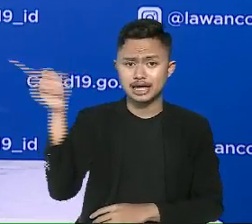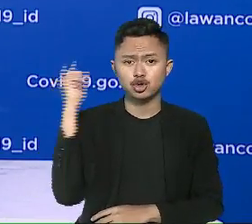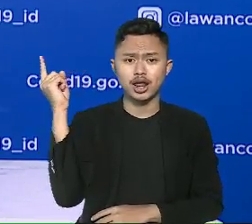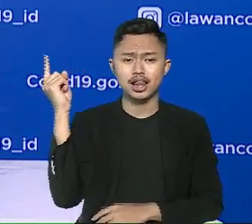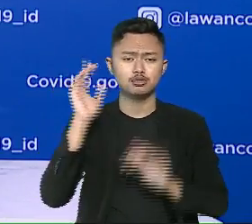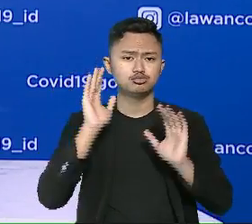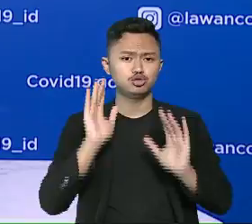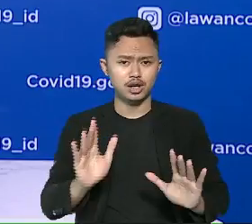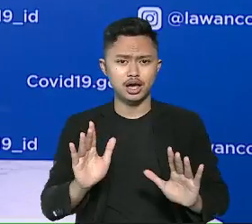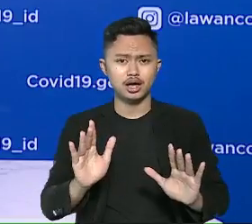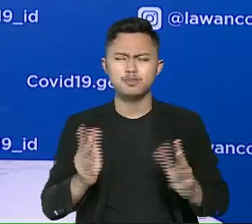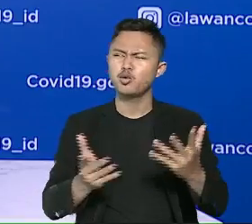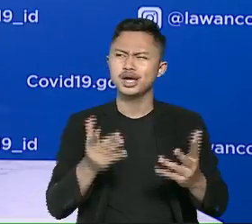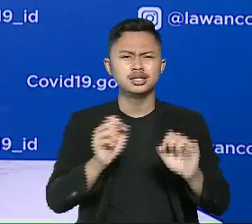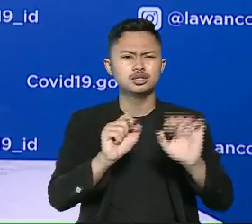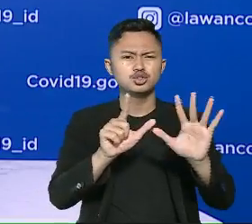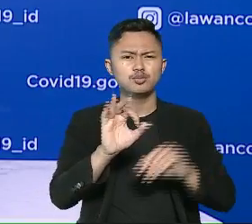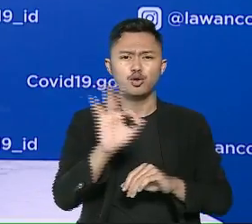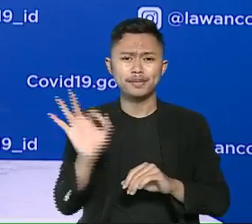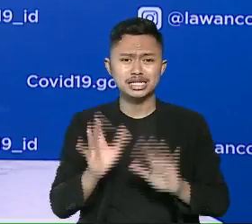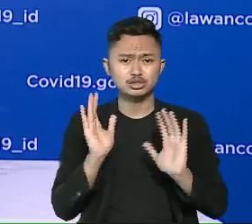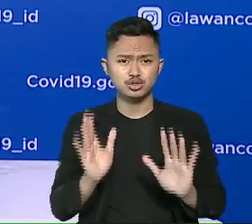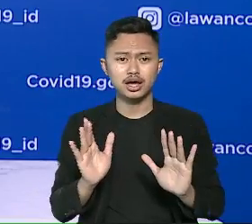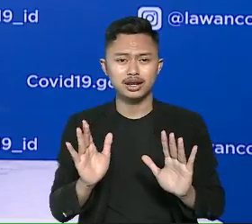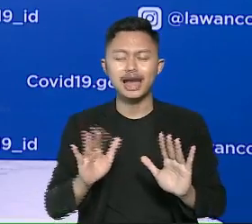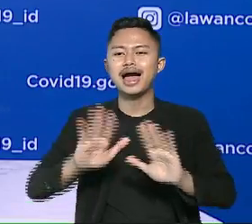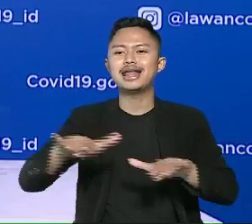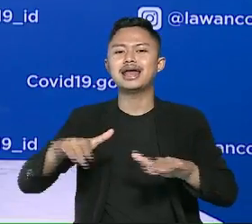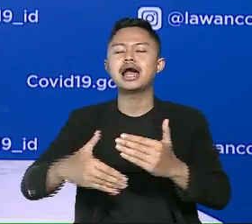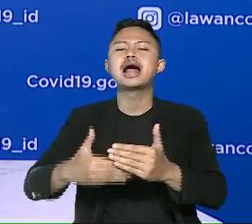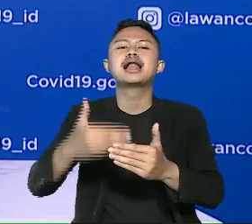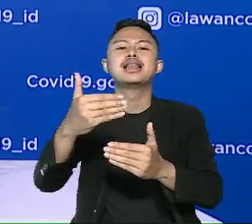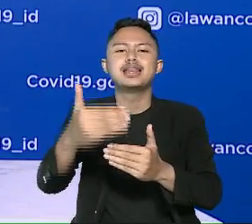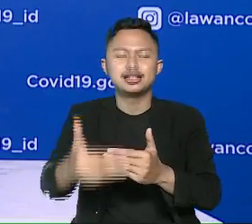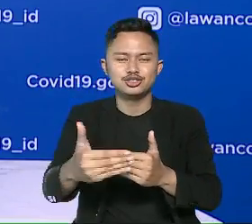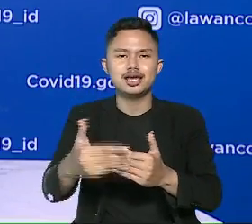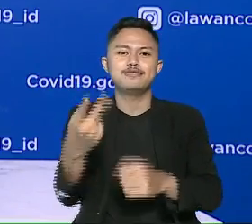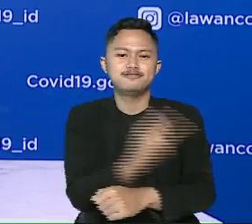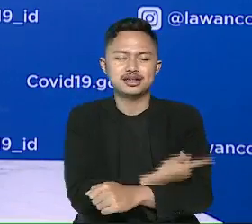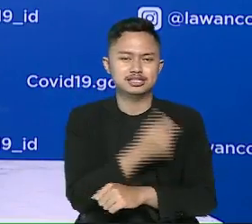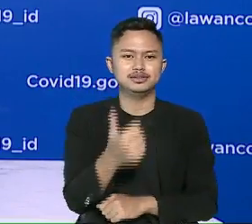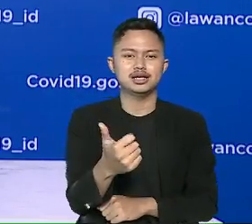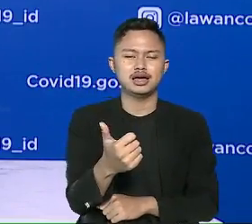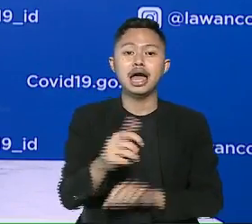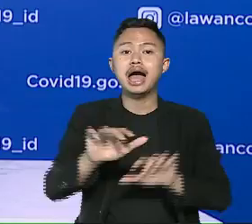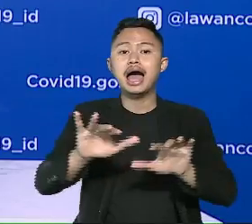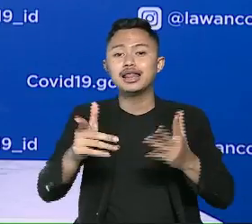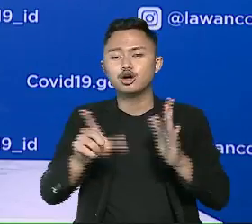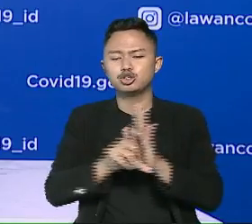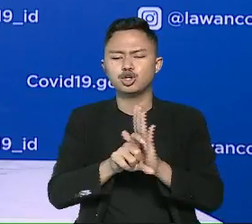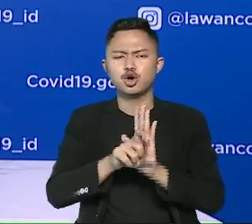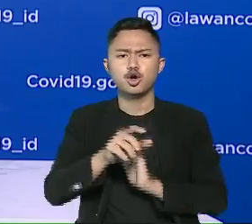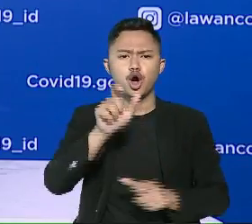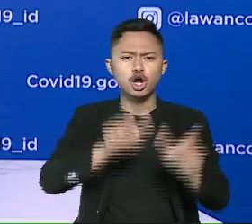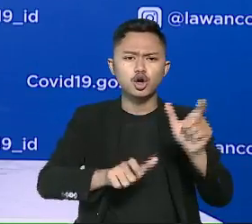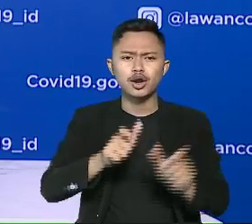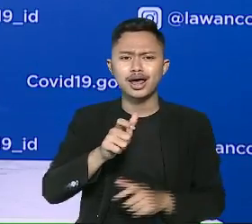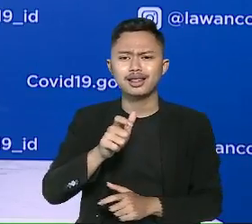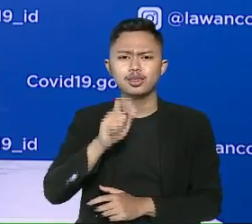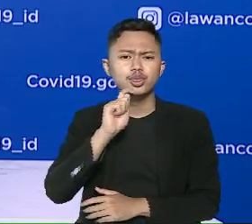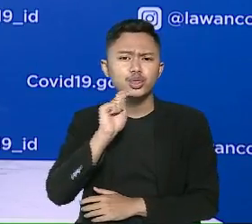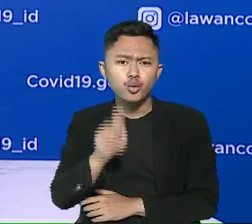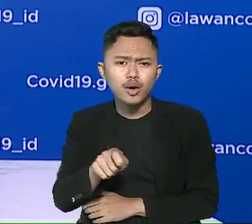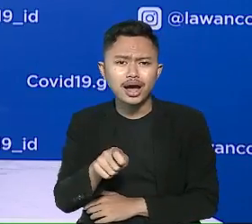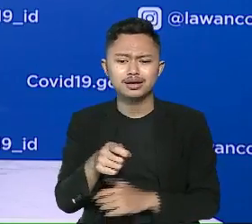70% dari total sasaran target vaksinasi dan lebih dari 60% populasi lansia, dan vaksinasi